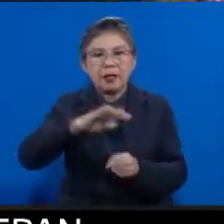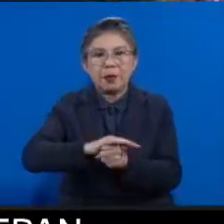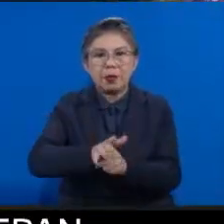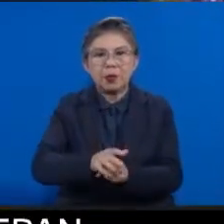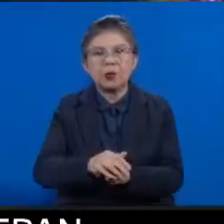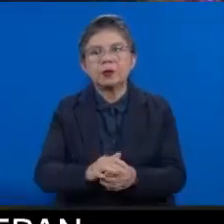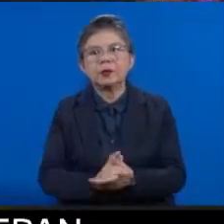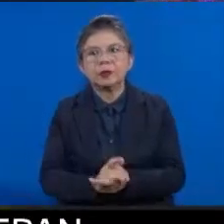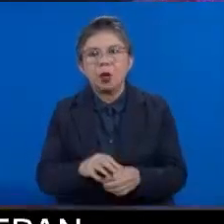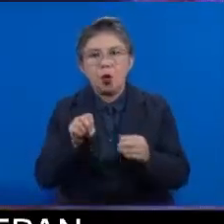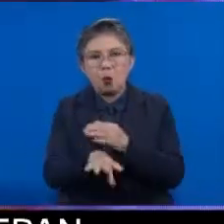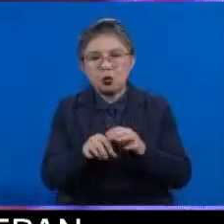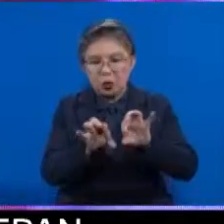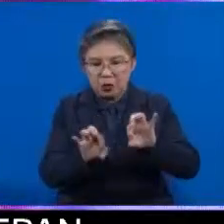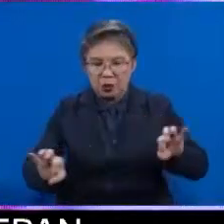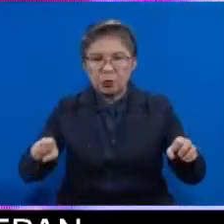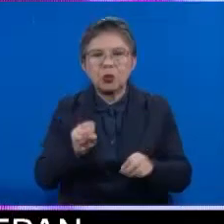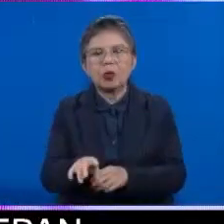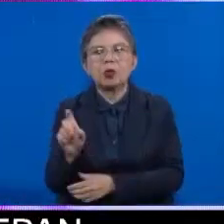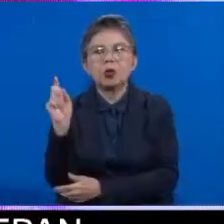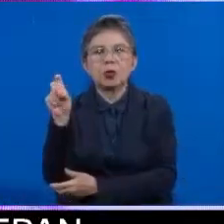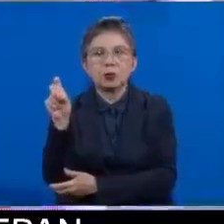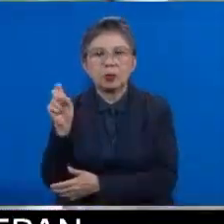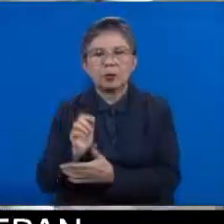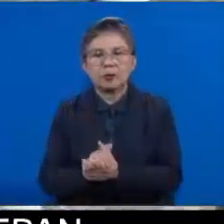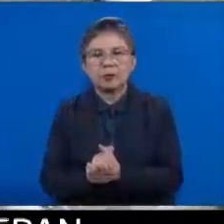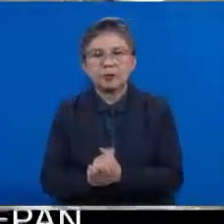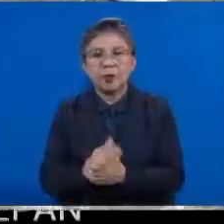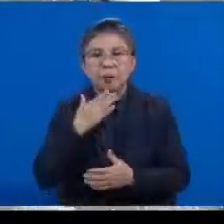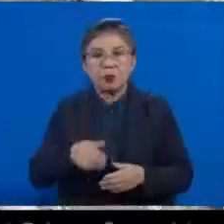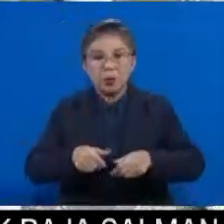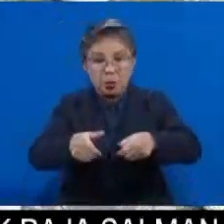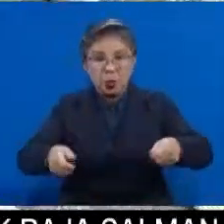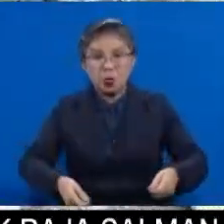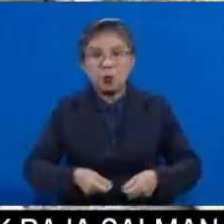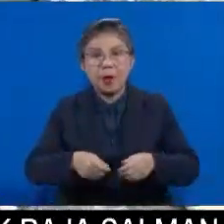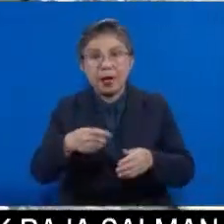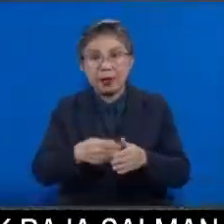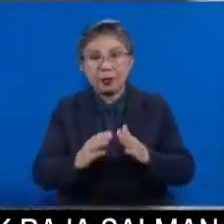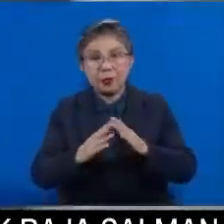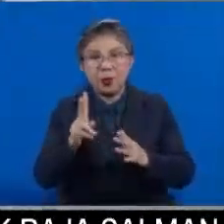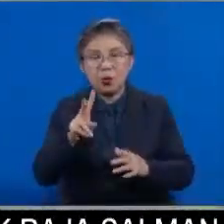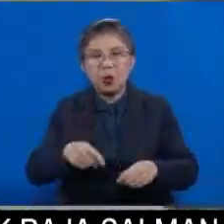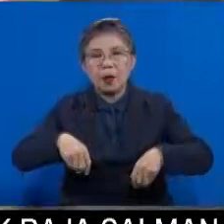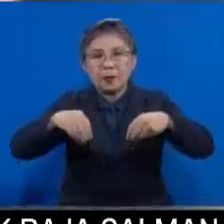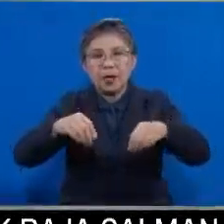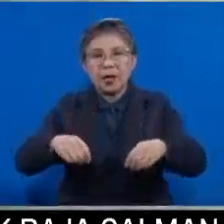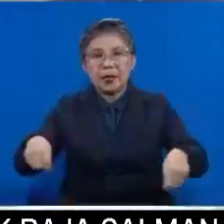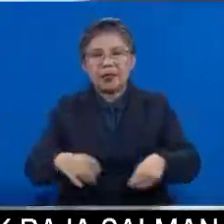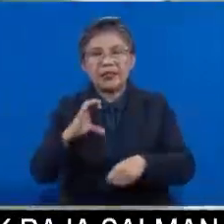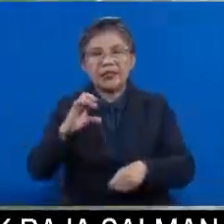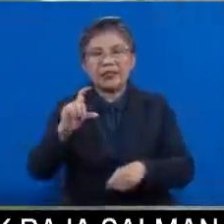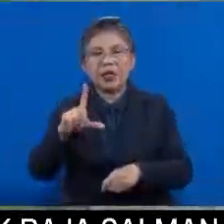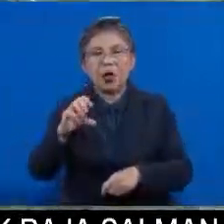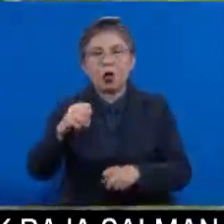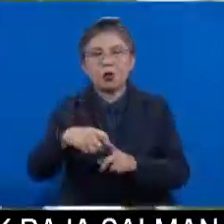LPG yang bocor di Kota Bogor. Menurut pemilik kontrakan, kejadian bermula ketika 2 pedagang cilok yang juga penghuni